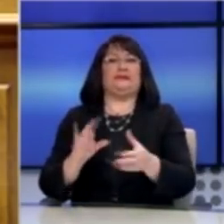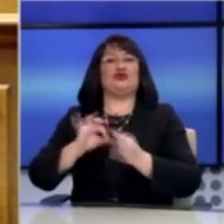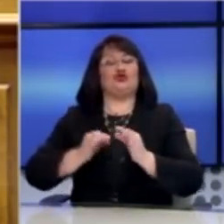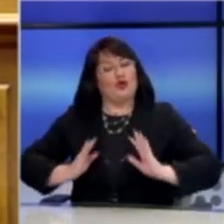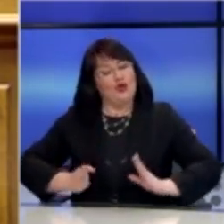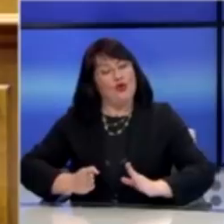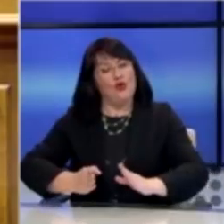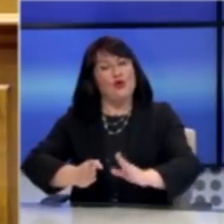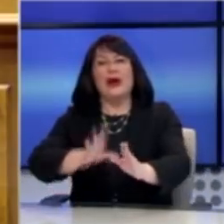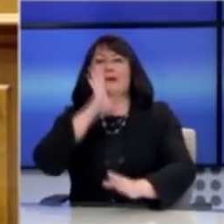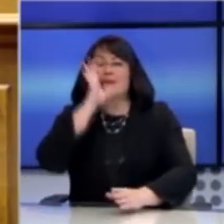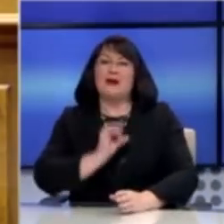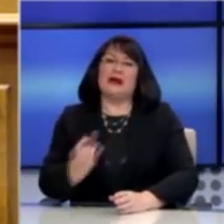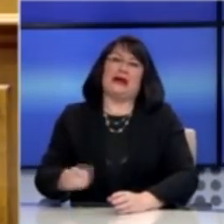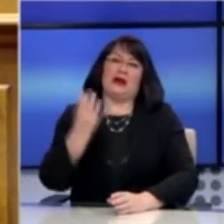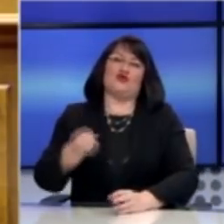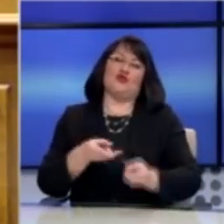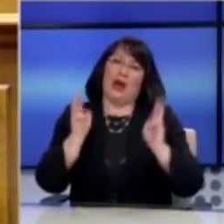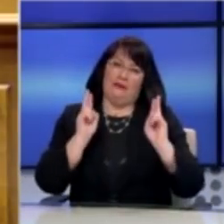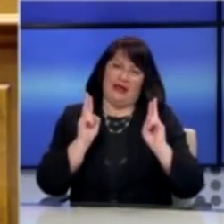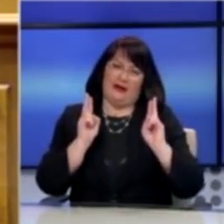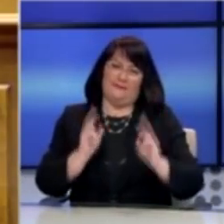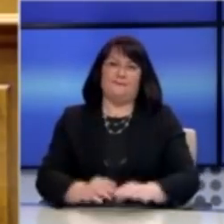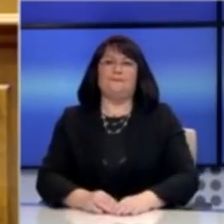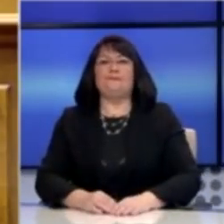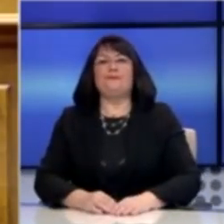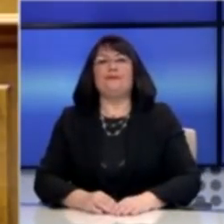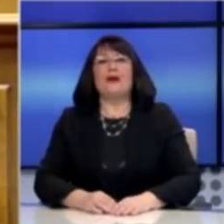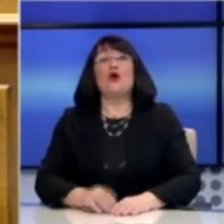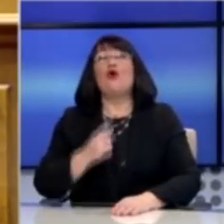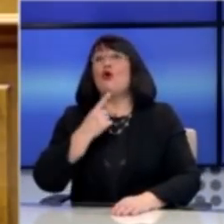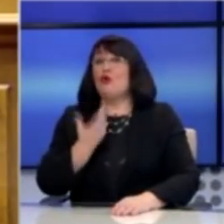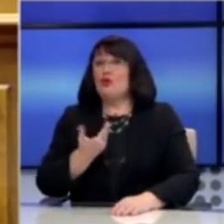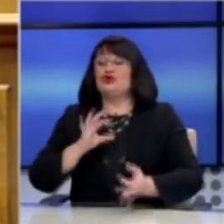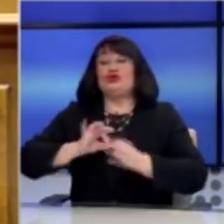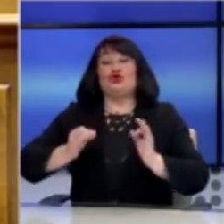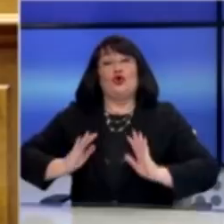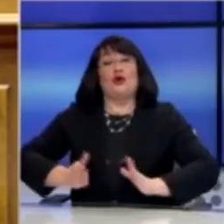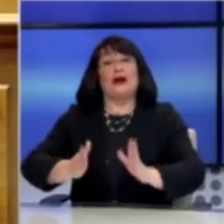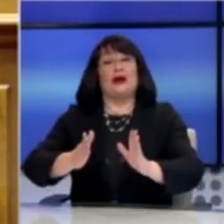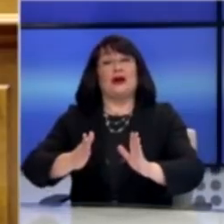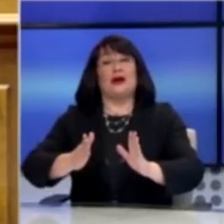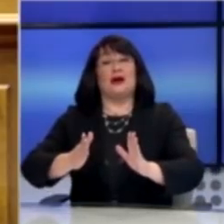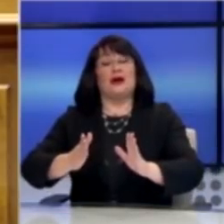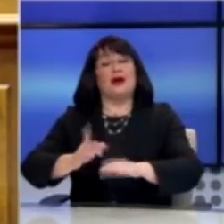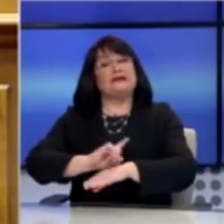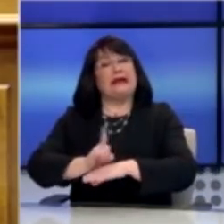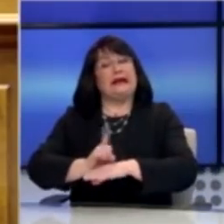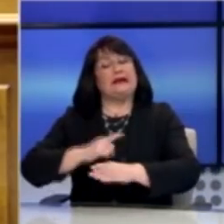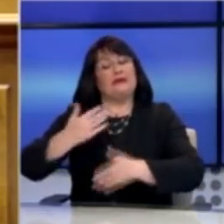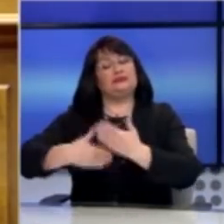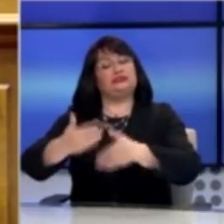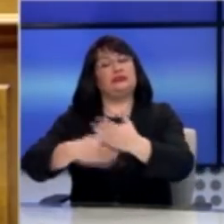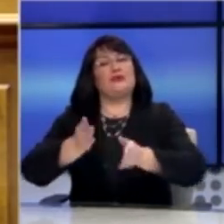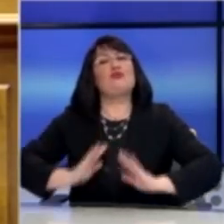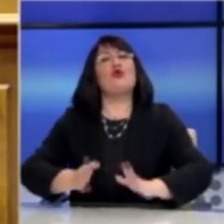ιστορίας προς το πραγματικά καινούριο και ελπιδοφόρο. Το ρολόι της ιστορίας ευτυχώς δεν είναι χαλασμένο.